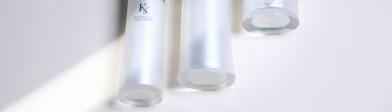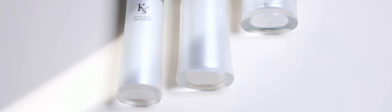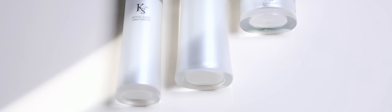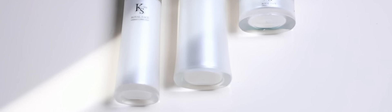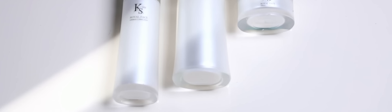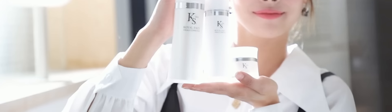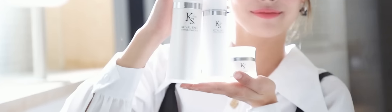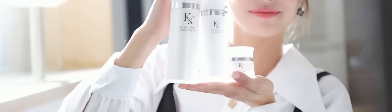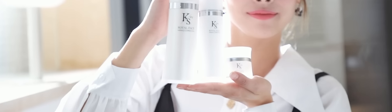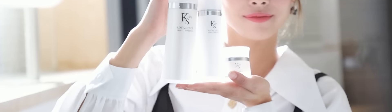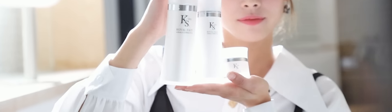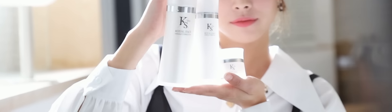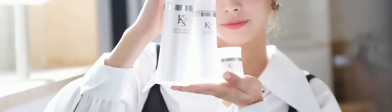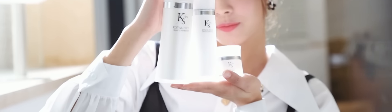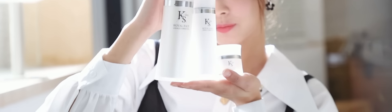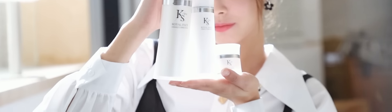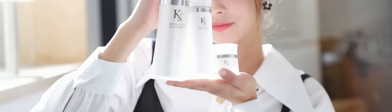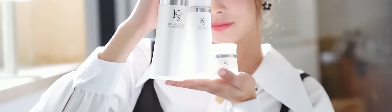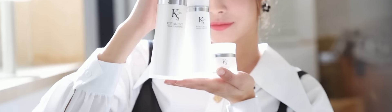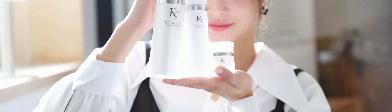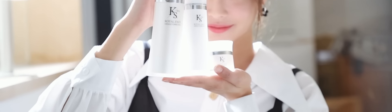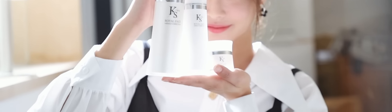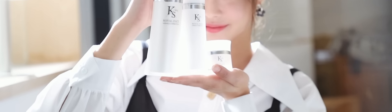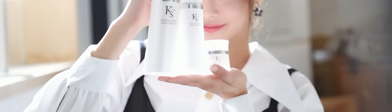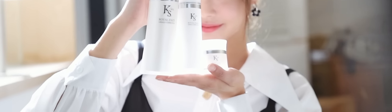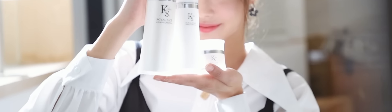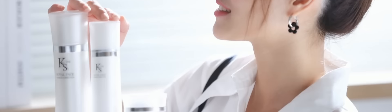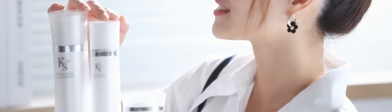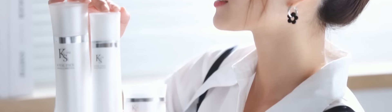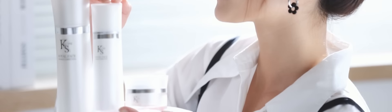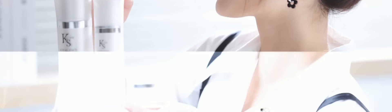KS Royal Face 皇家颜值逆时奇